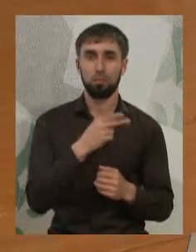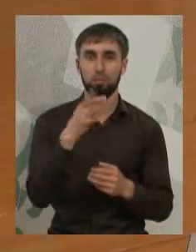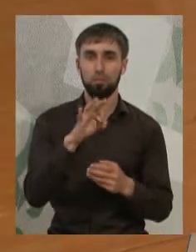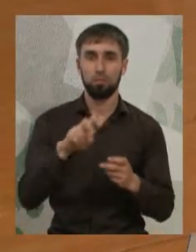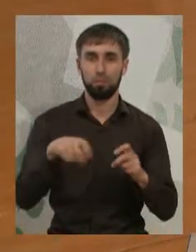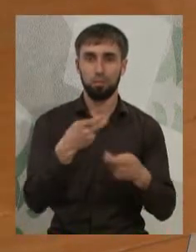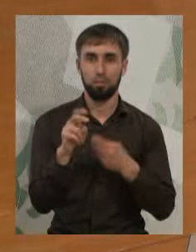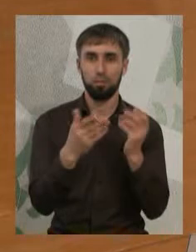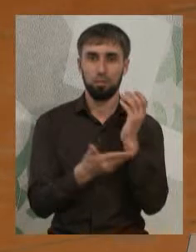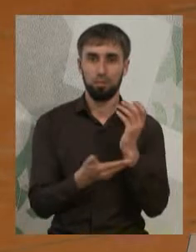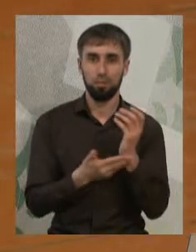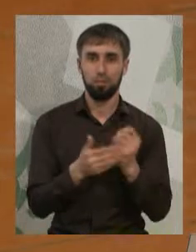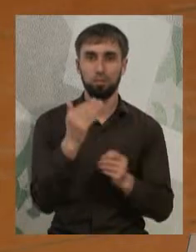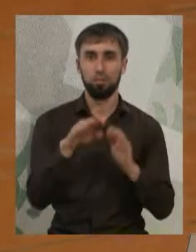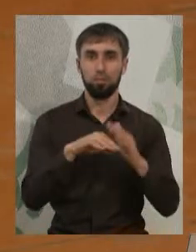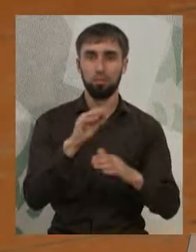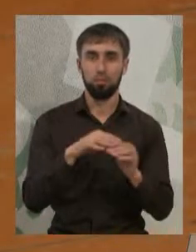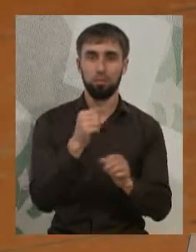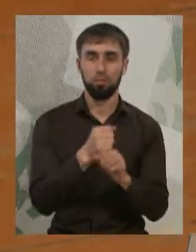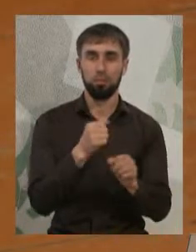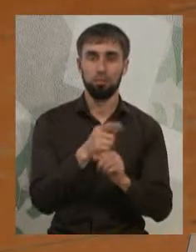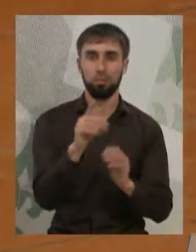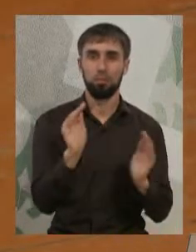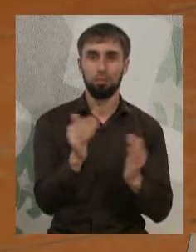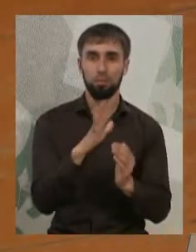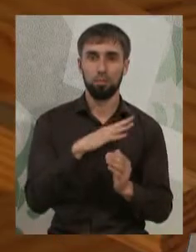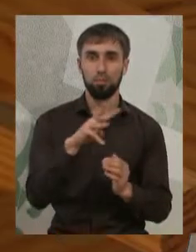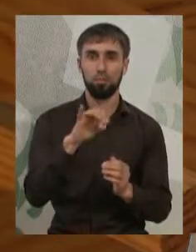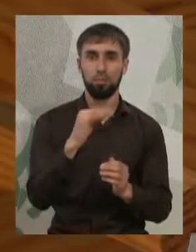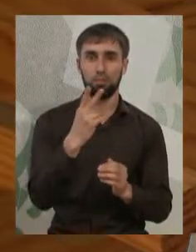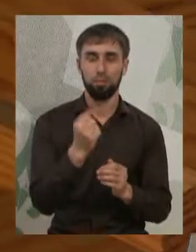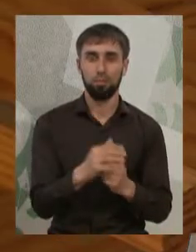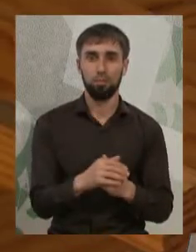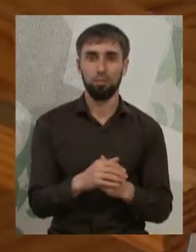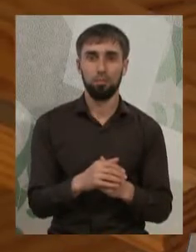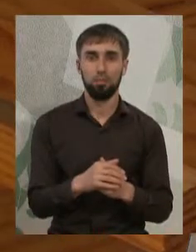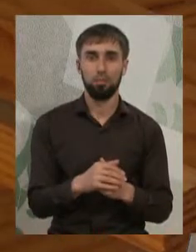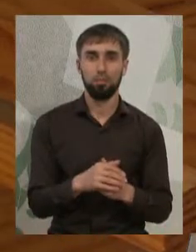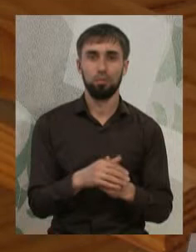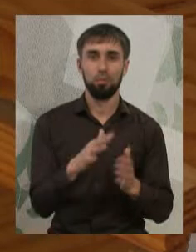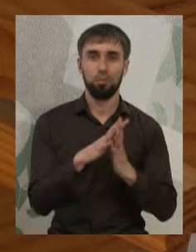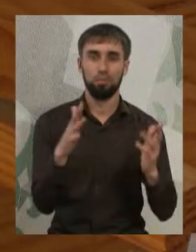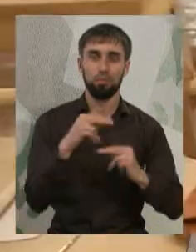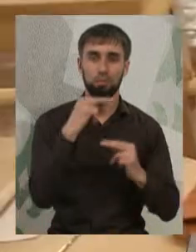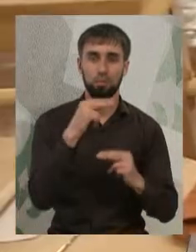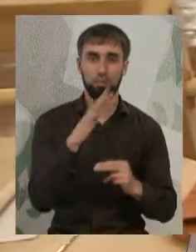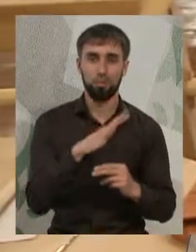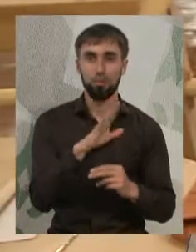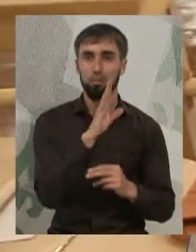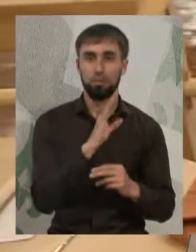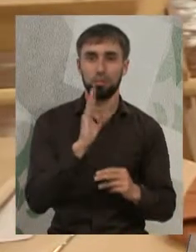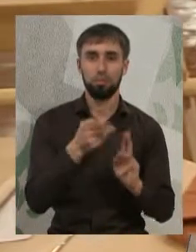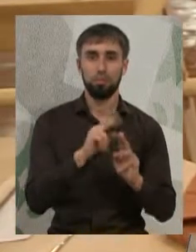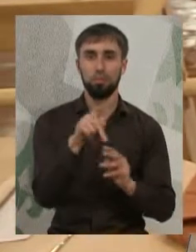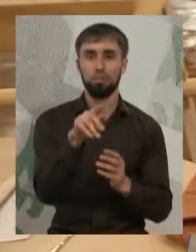выставке представлены сделанные его руками миниатюры копия старинной мельницы, орудия земледелия. Большое внимание представитель женского пола привлекает и